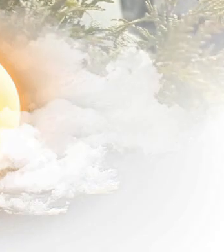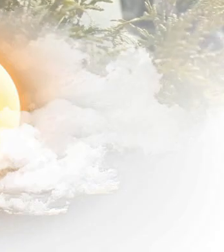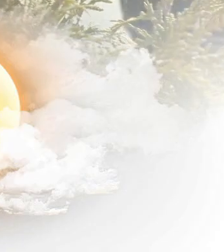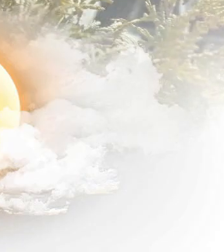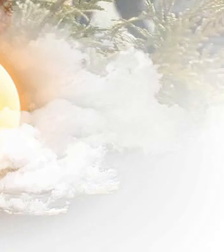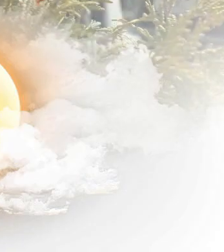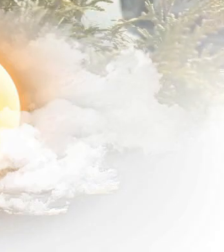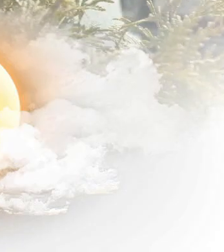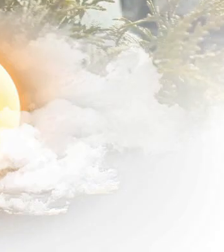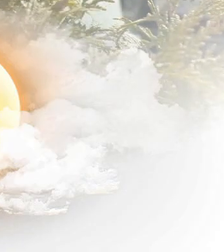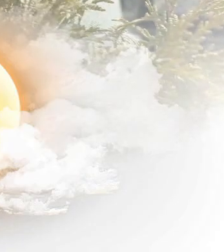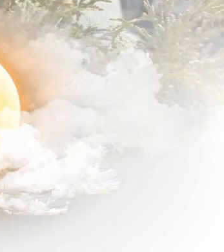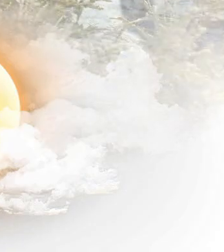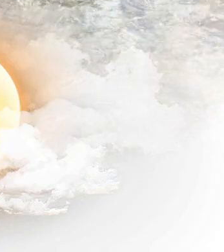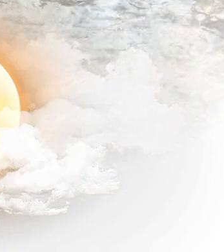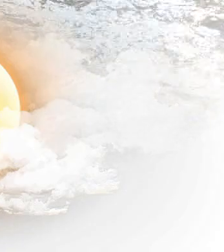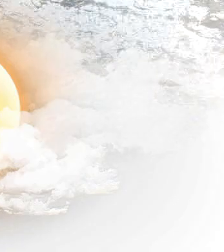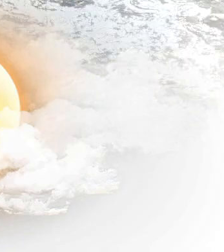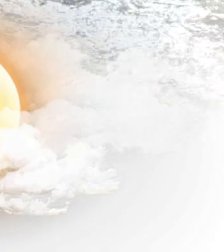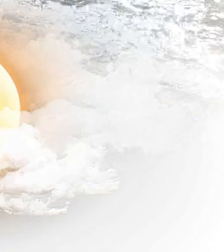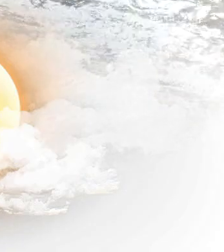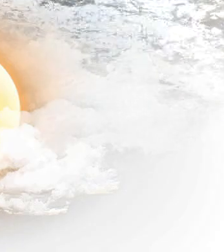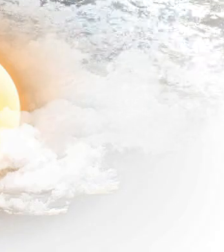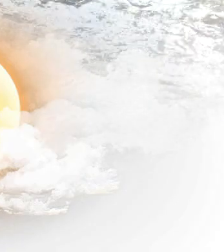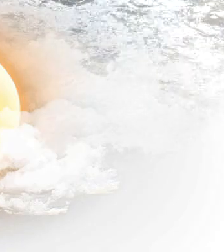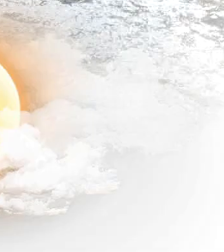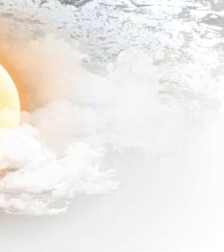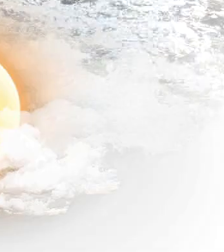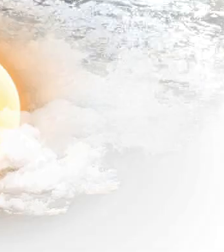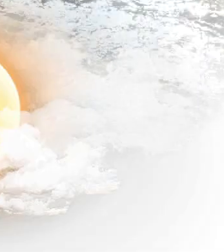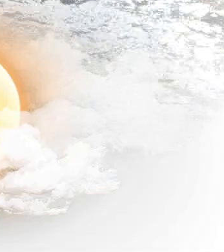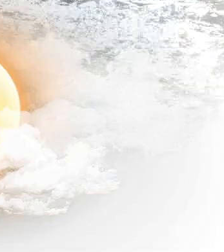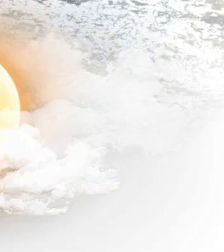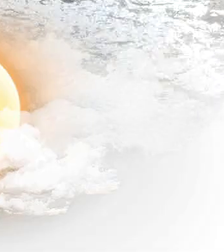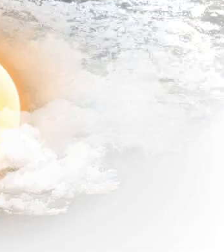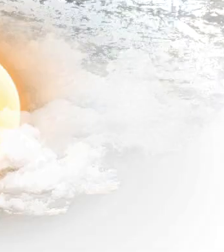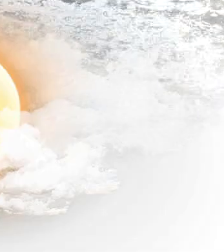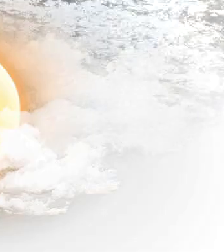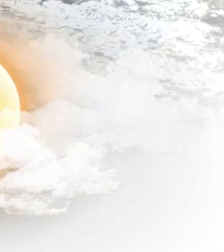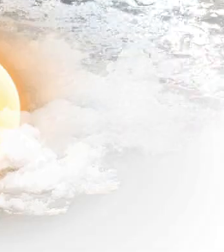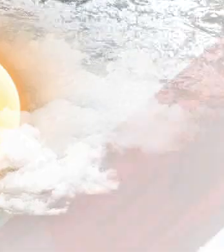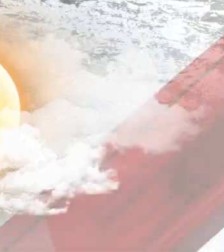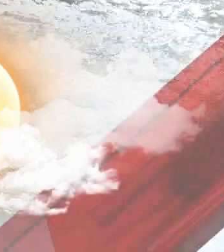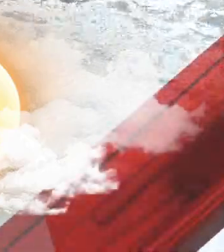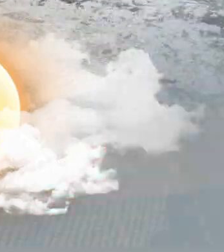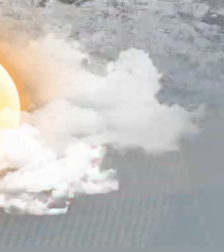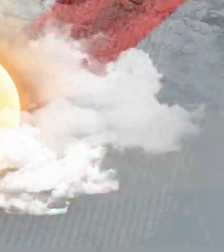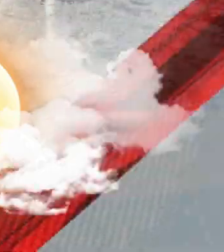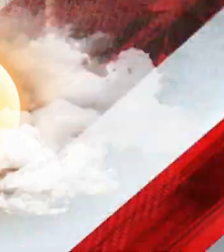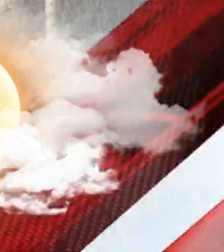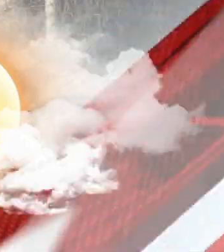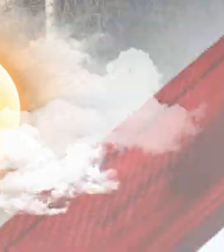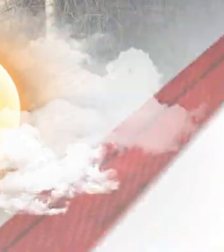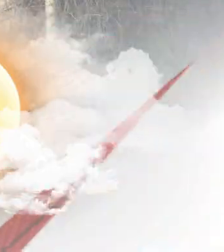і Іўі каля 13 градусаў цяпла раніцай, да плюс 21 днём і да плюс